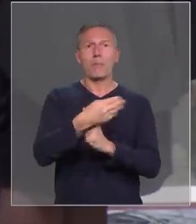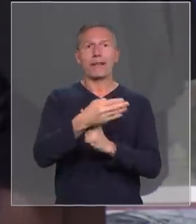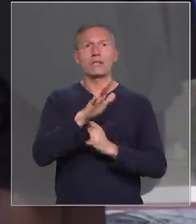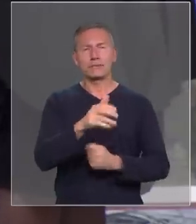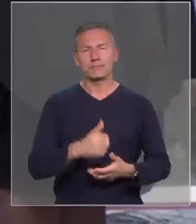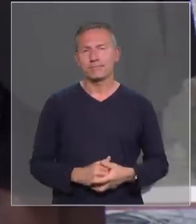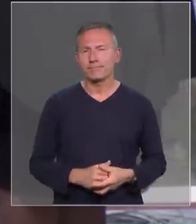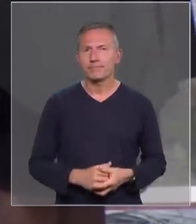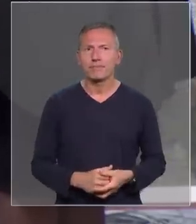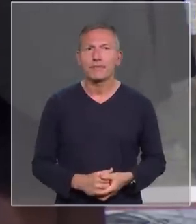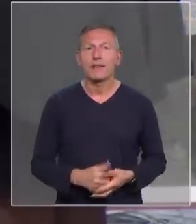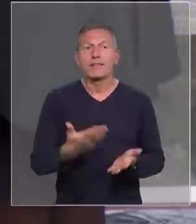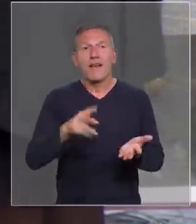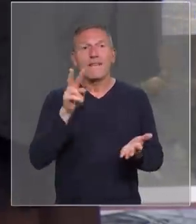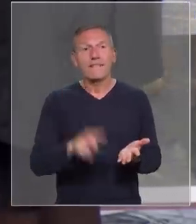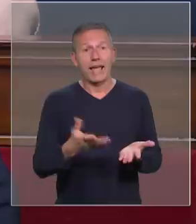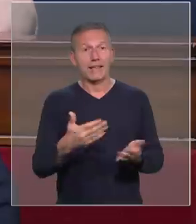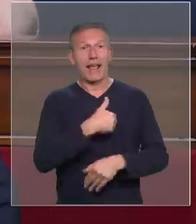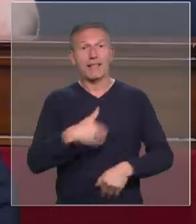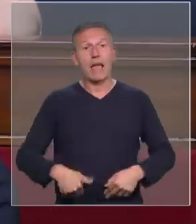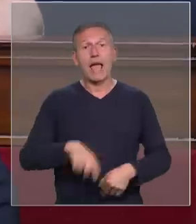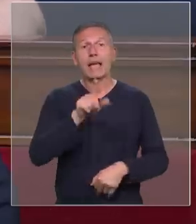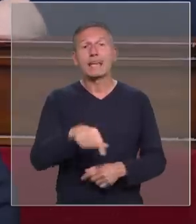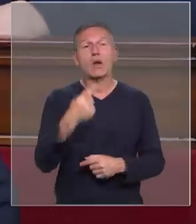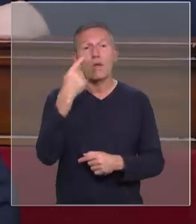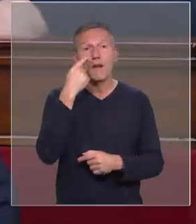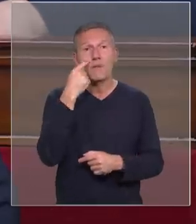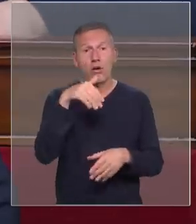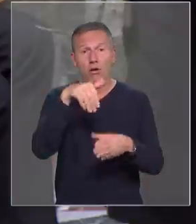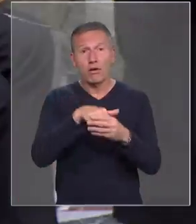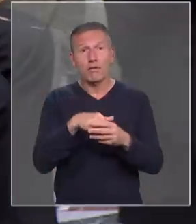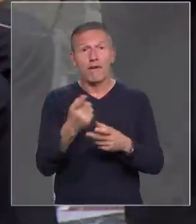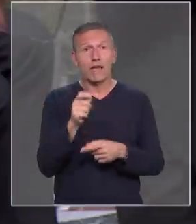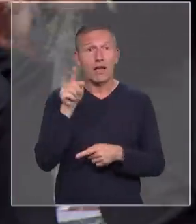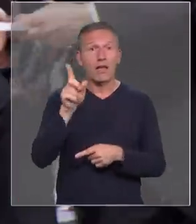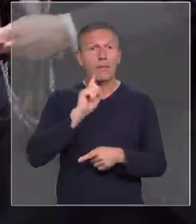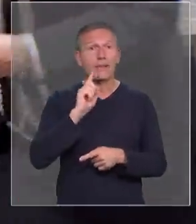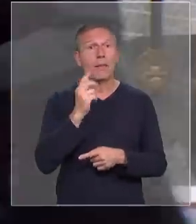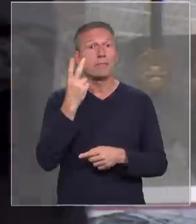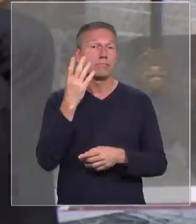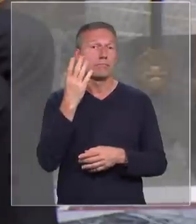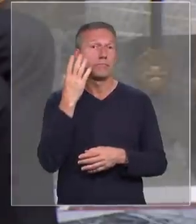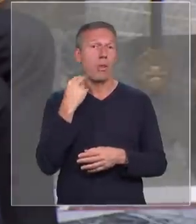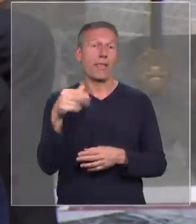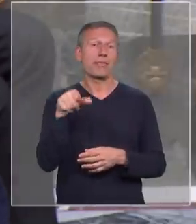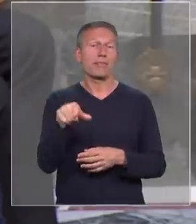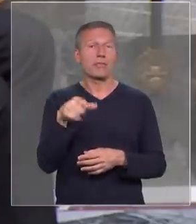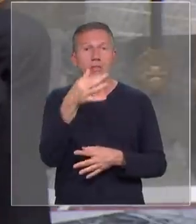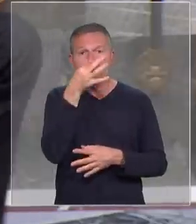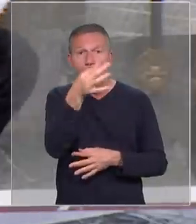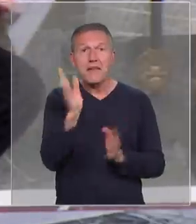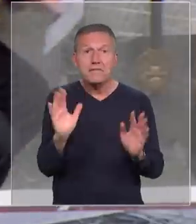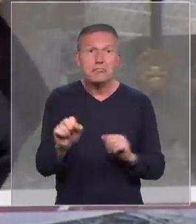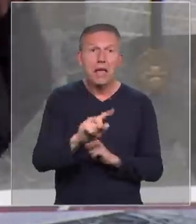repassera. Voilà une dernière question à laquelle il faudra répondre. Était-ce dans ce cas-là, de la part de Mme Le Pen, de la naïveté? Après tout, vous juriez, Mme Le